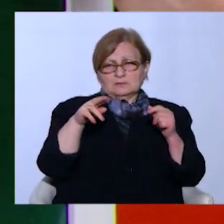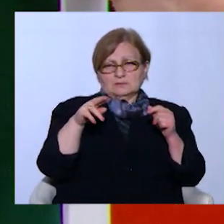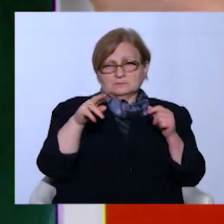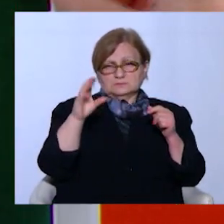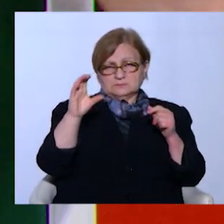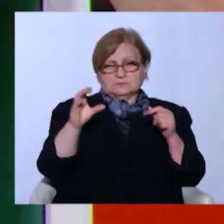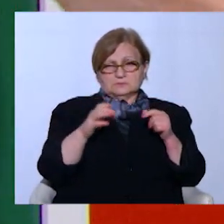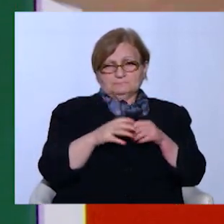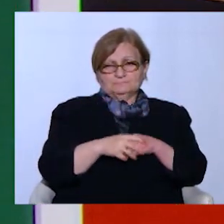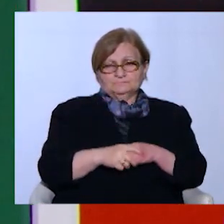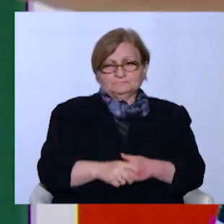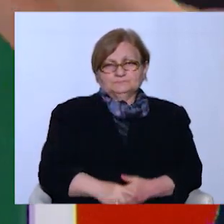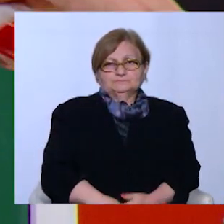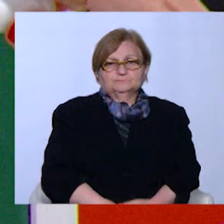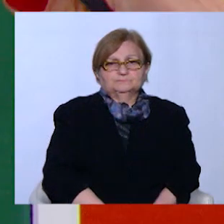BDC-ს.